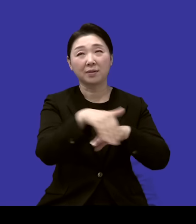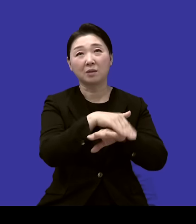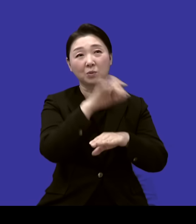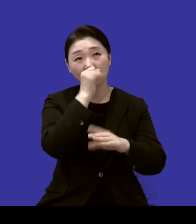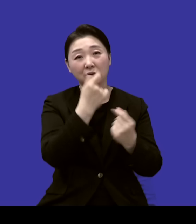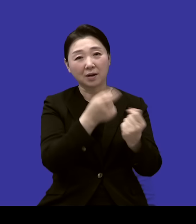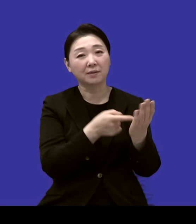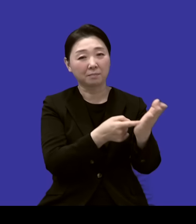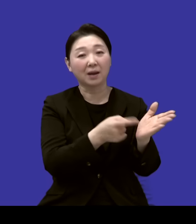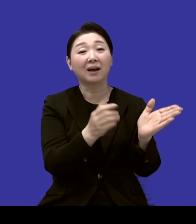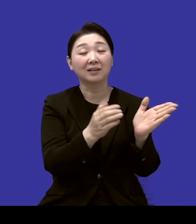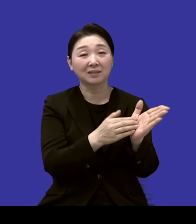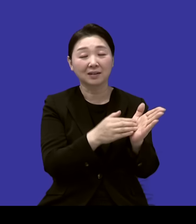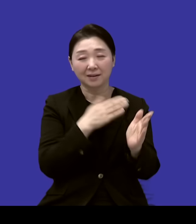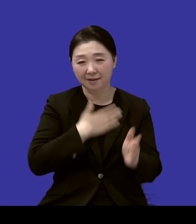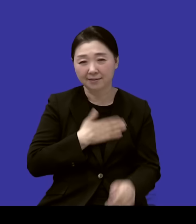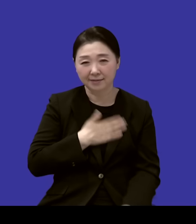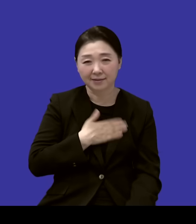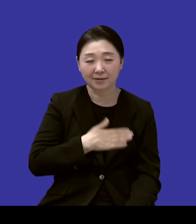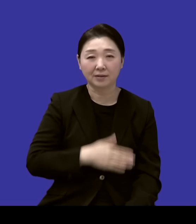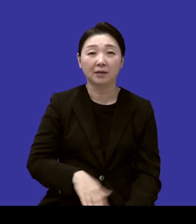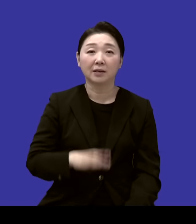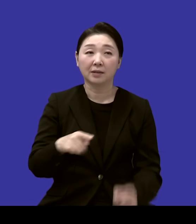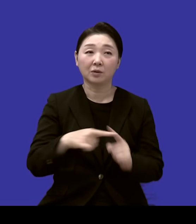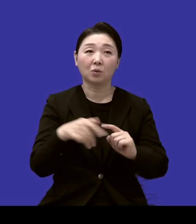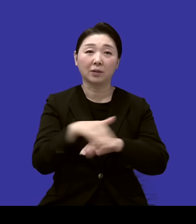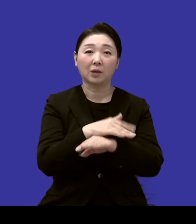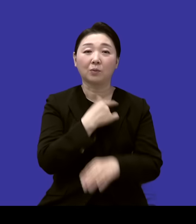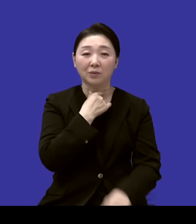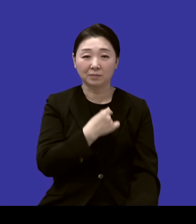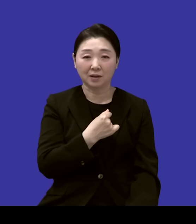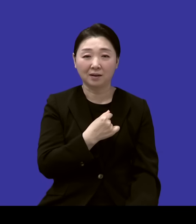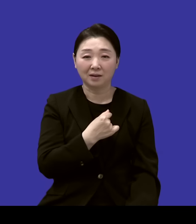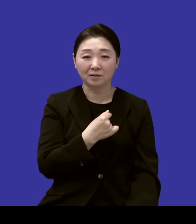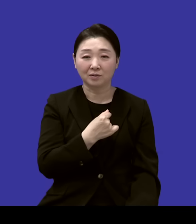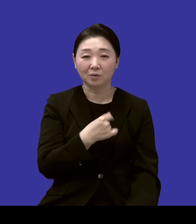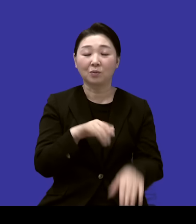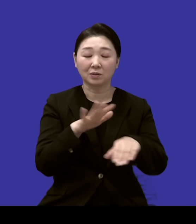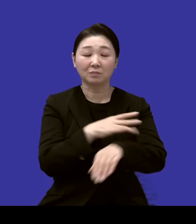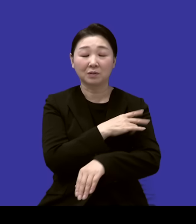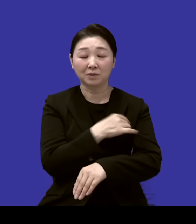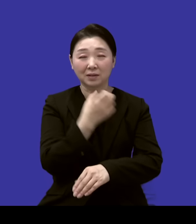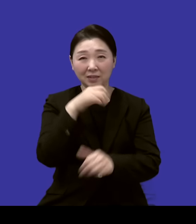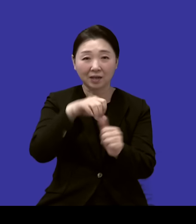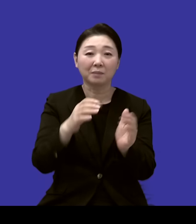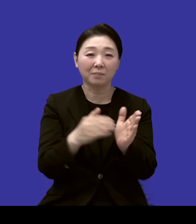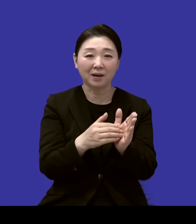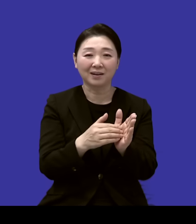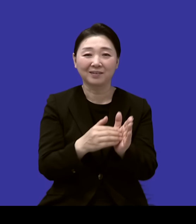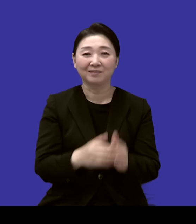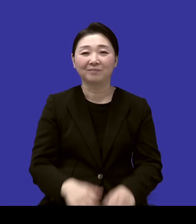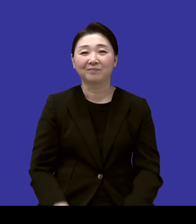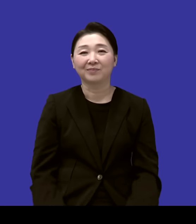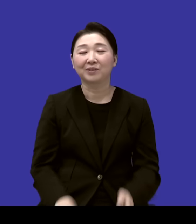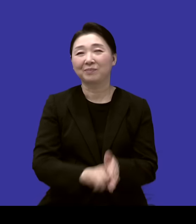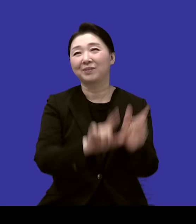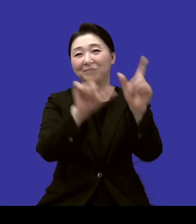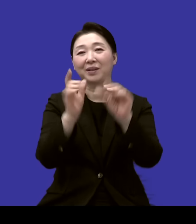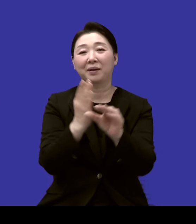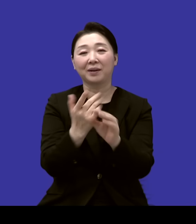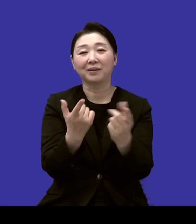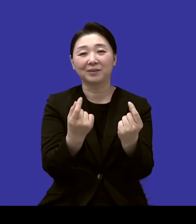예. 그러니까 어머니가 알겠다고 내가 예. 교회를 가고 싶다고 이제 해서 예. 집사님이 되시고 세례도 받으시고 신앙생활 하고